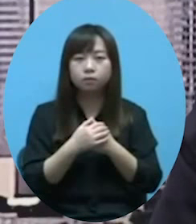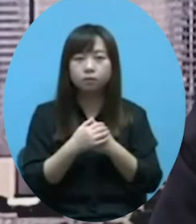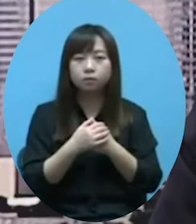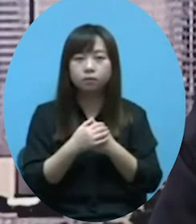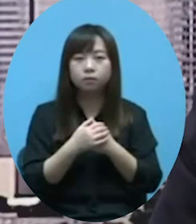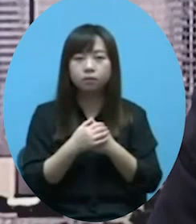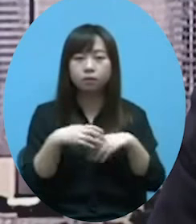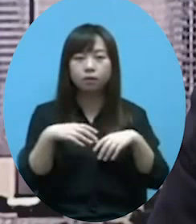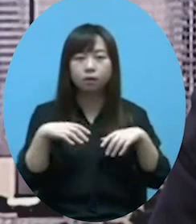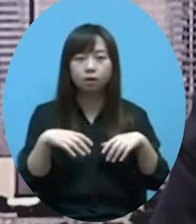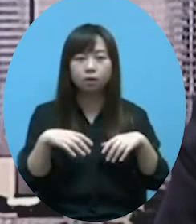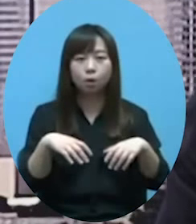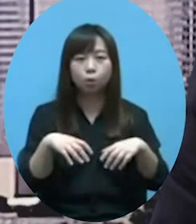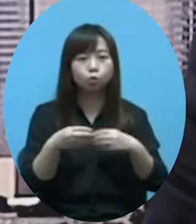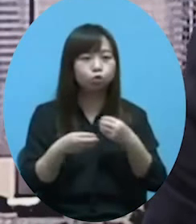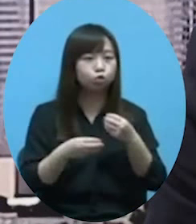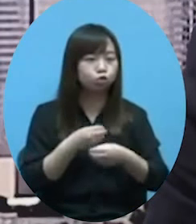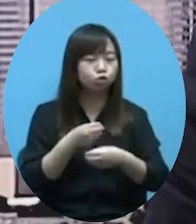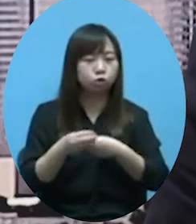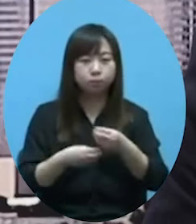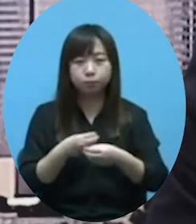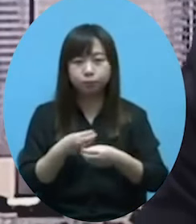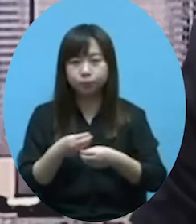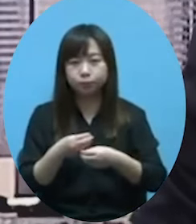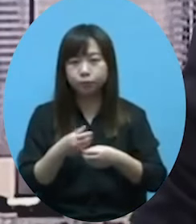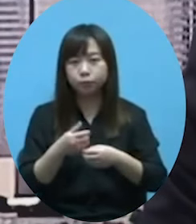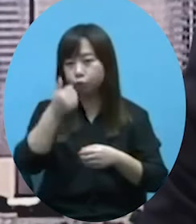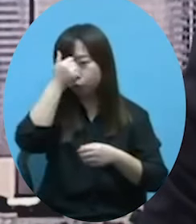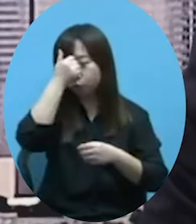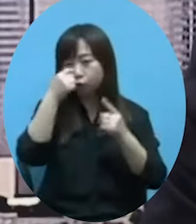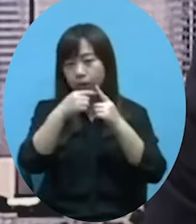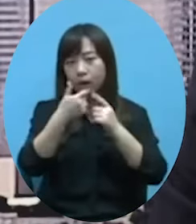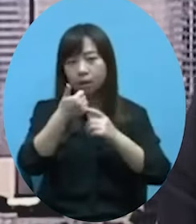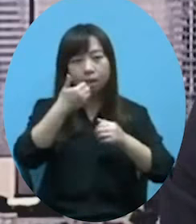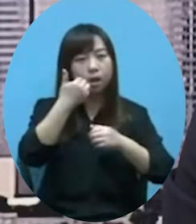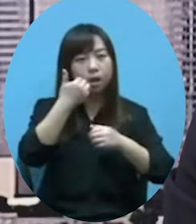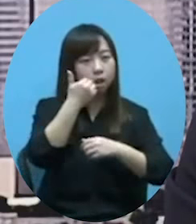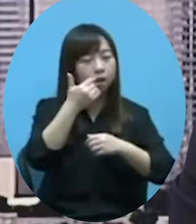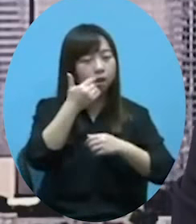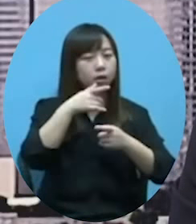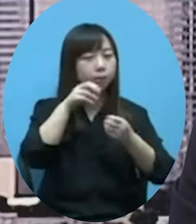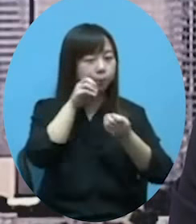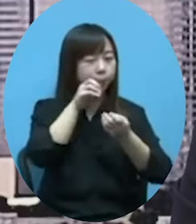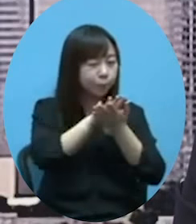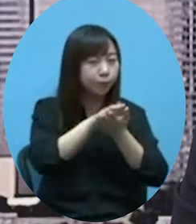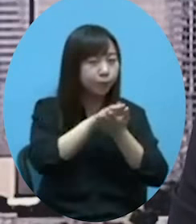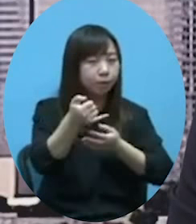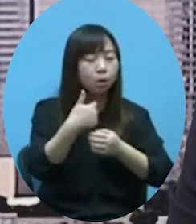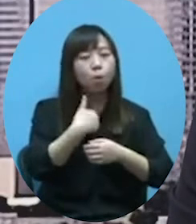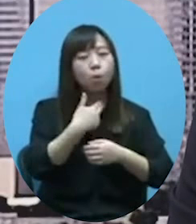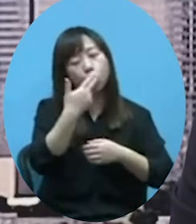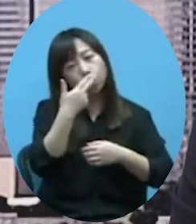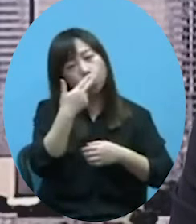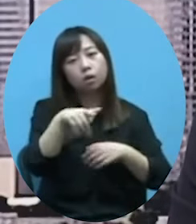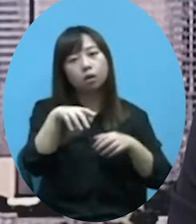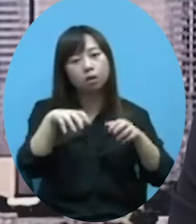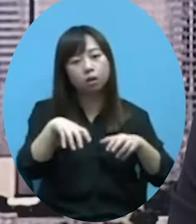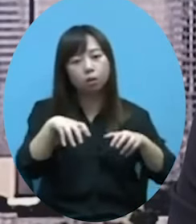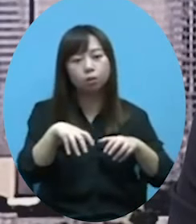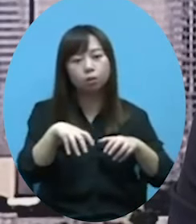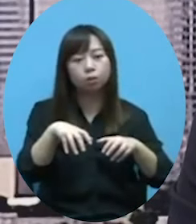那個狗隻的傳染性是否由於主人跟牠親密接觸等等我相信這隻狗其實是